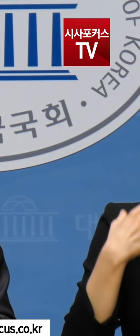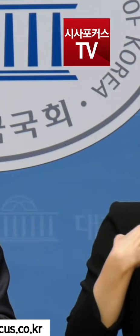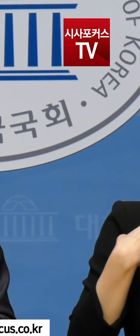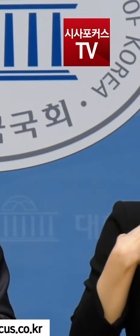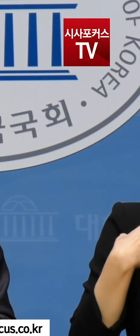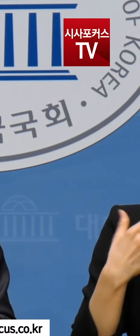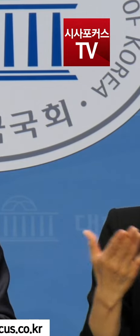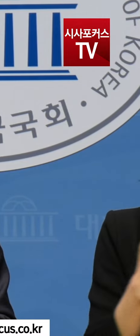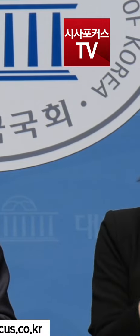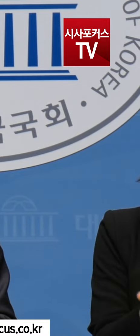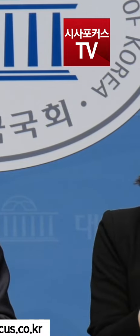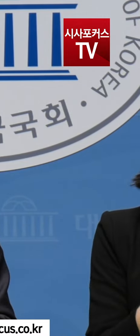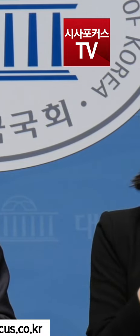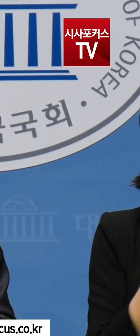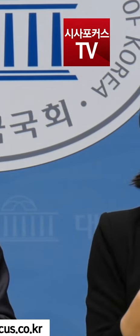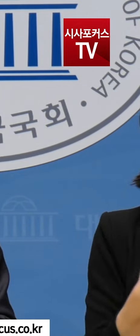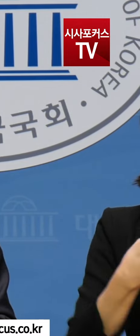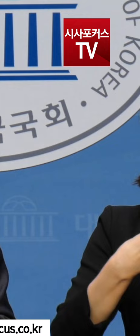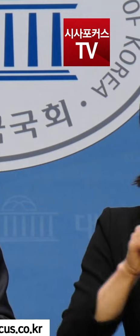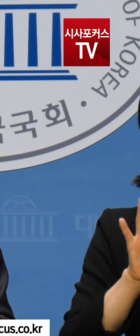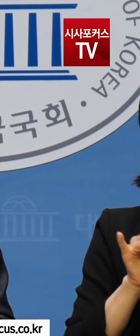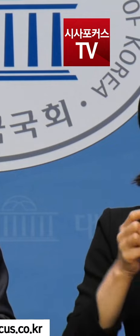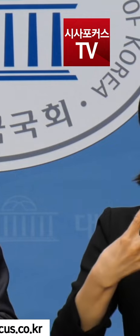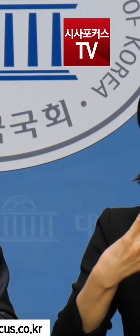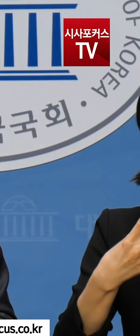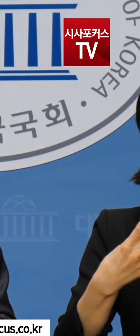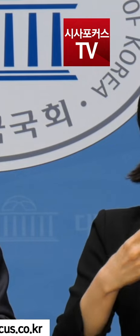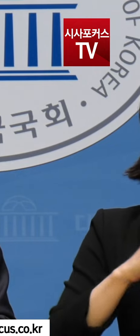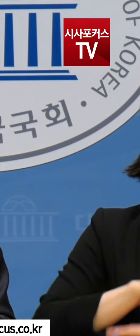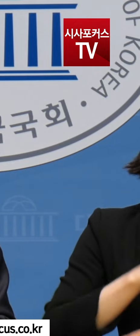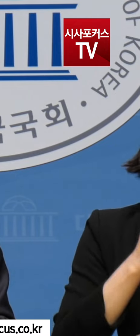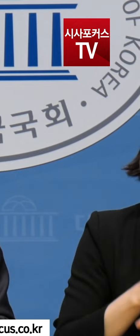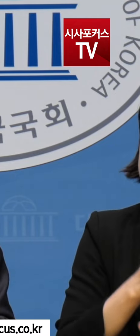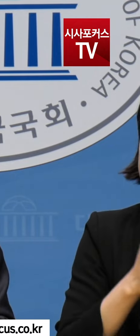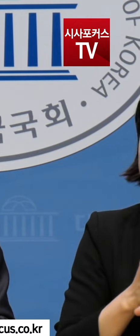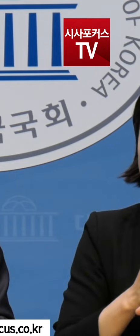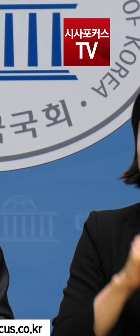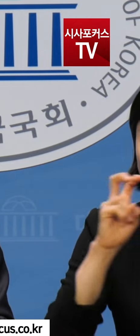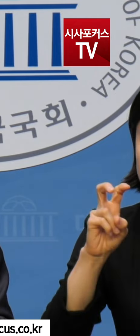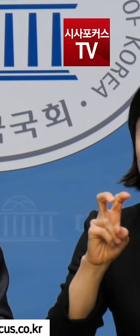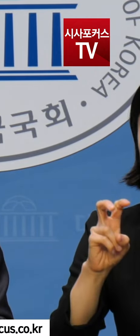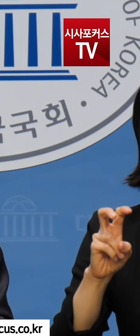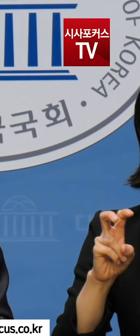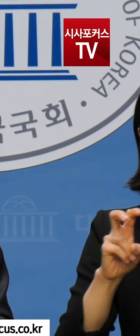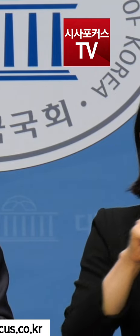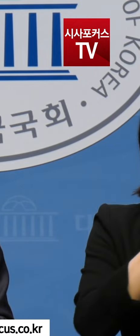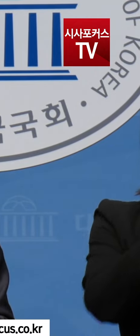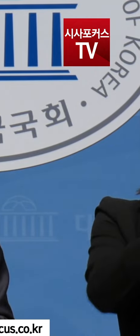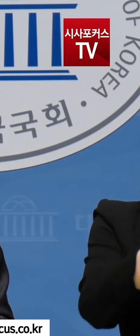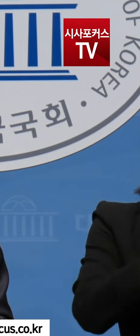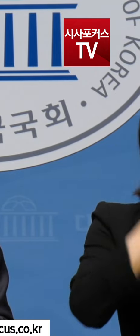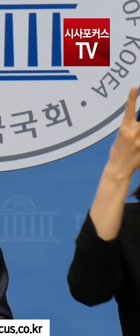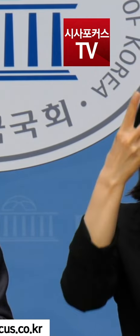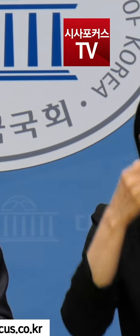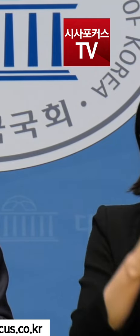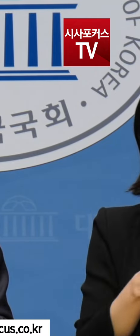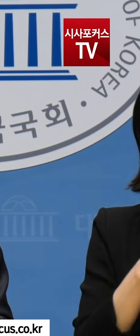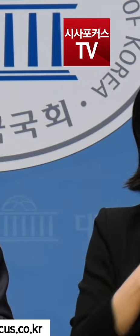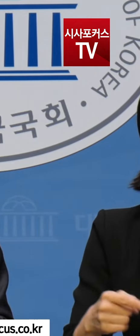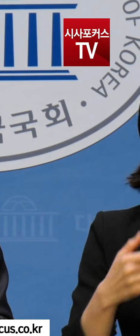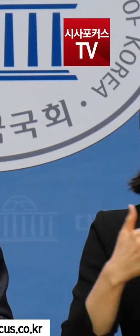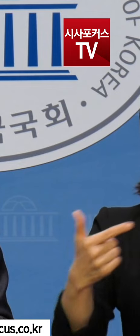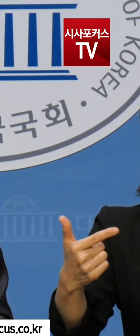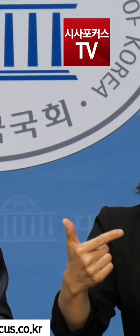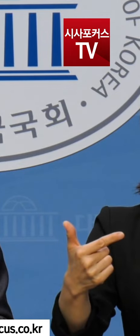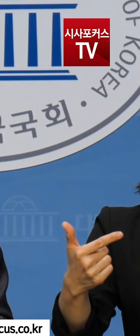라벨지 생산과 유통을 준비하셨던 분들입니다. 오늘 이 자리에 참석하신 라벨지 피해업체 분들은 지체상금이